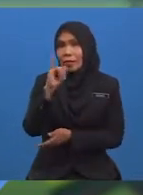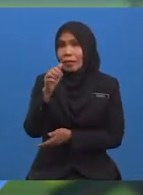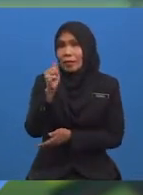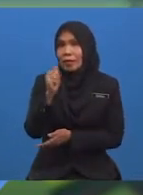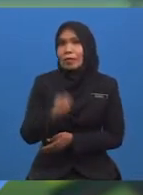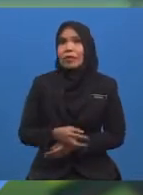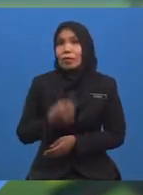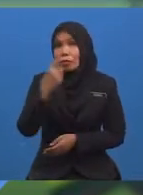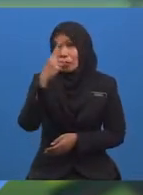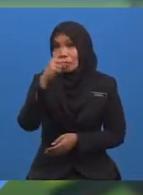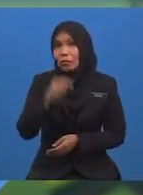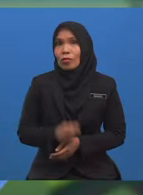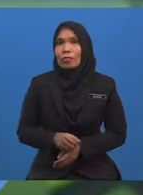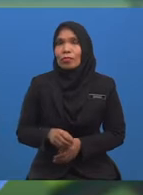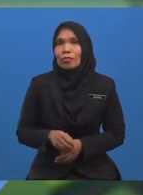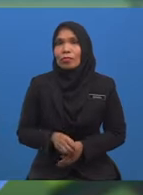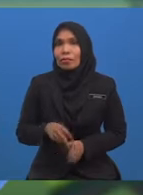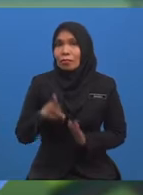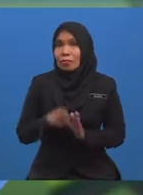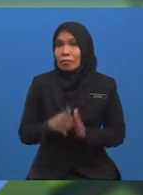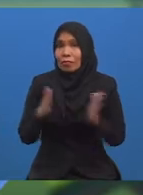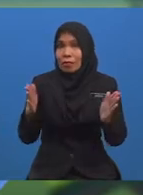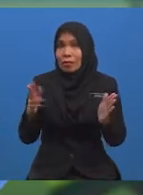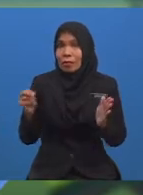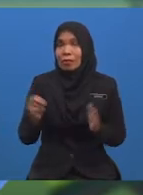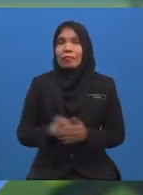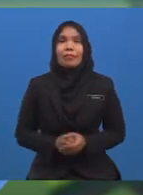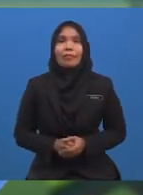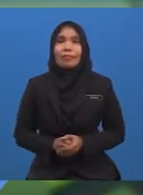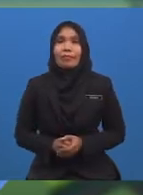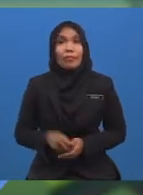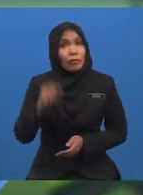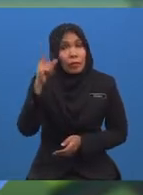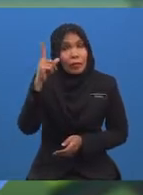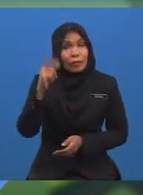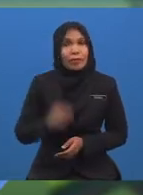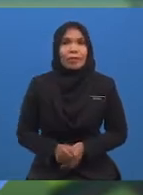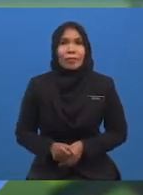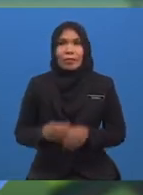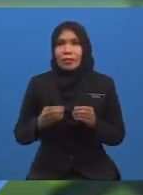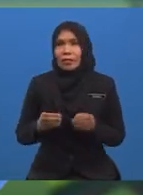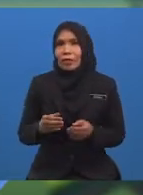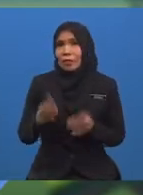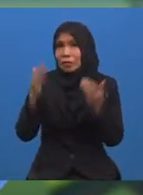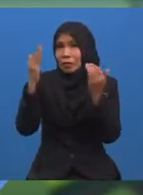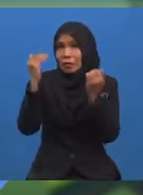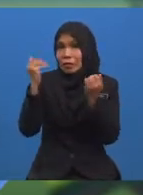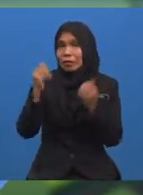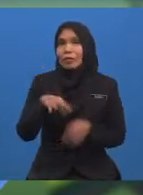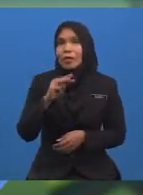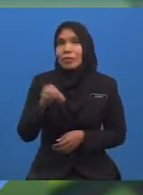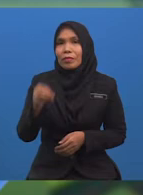mereka. Macam mana murid-murid? Faham ke? Cikgu harap murid-murid jelas